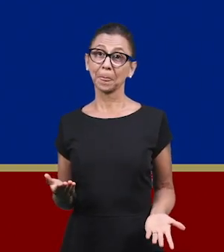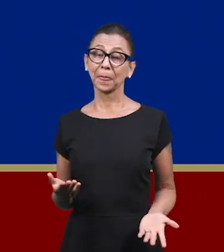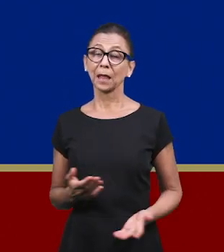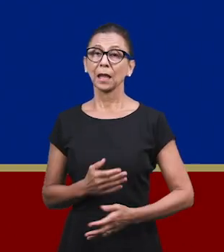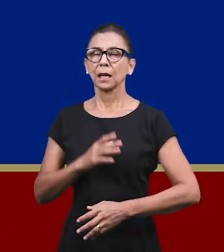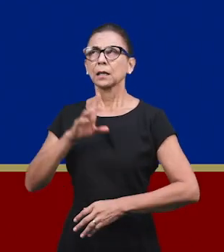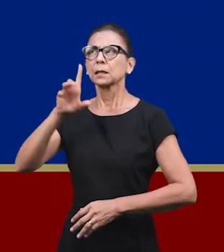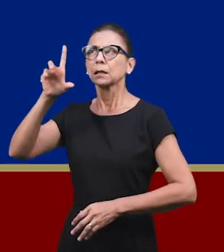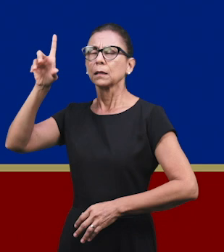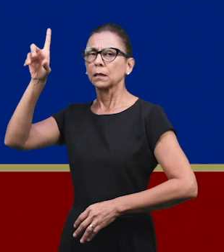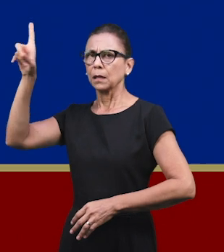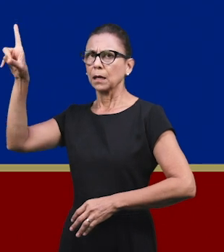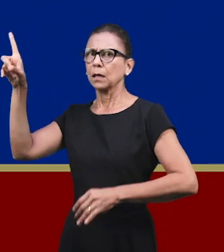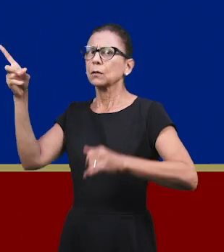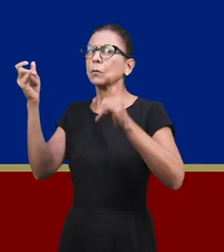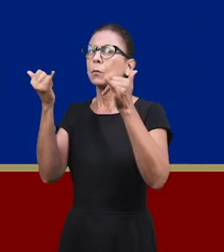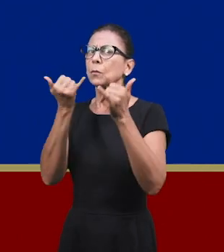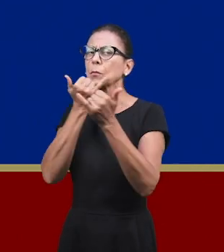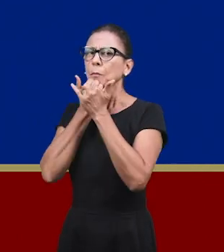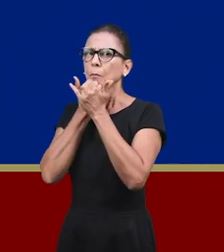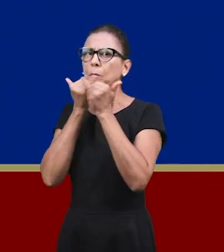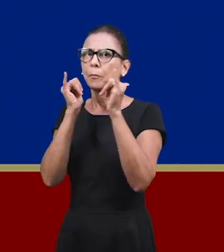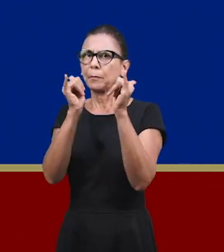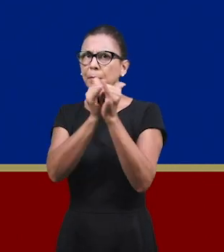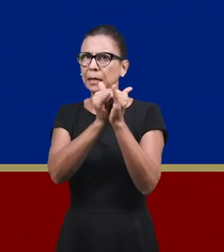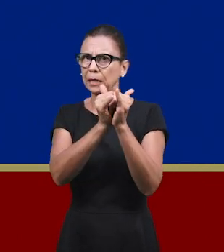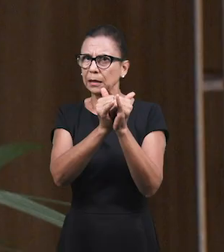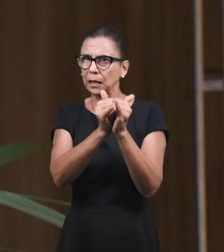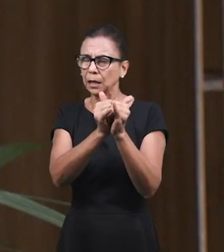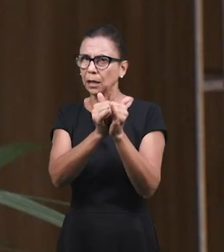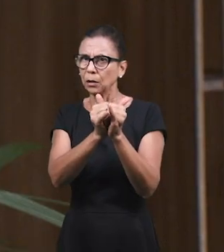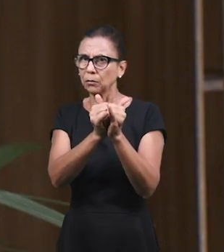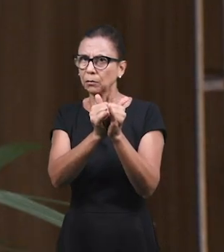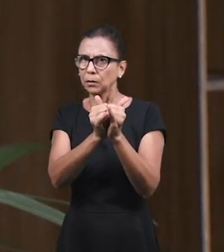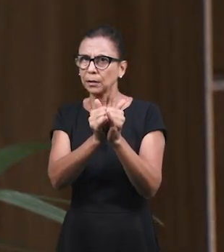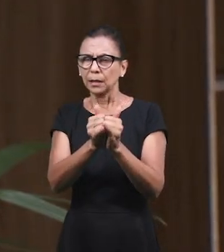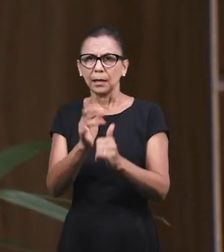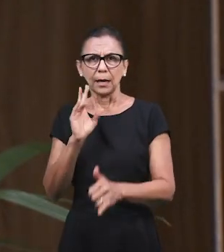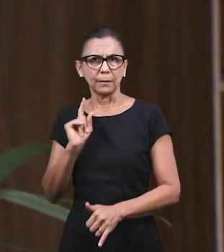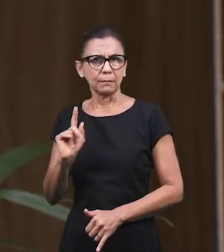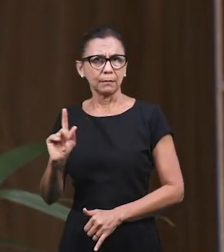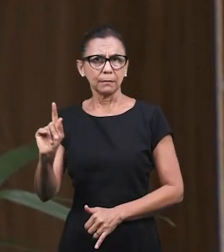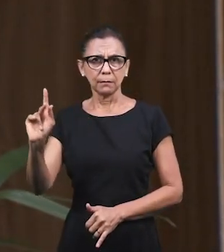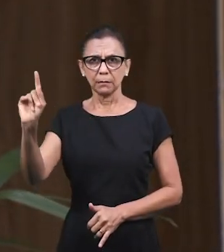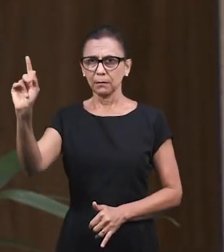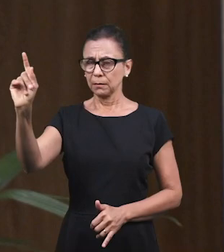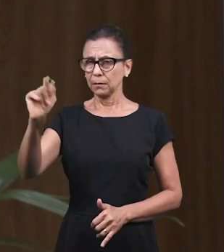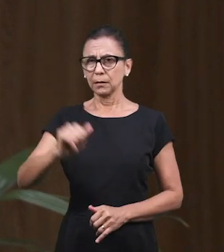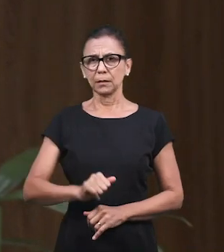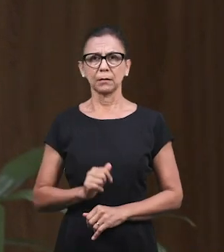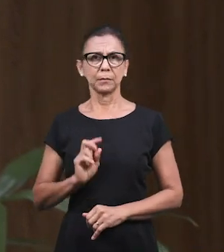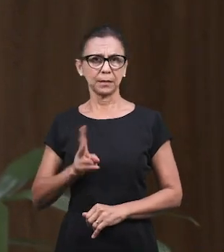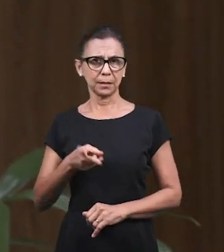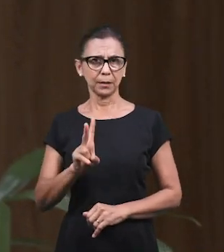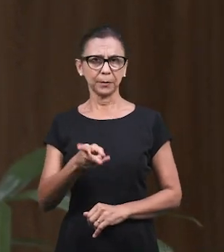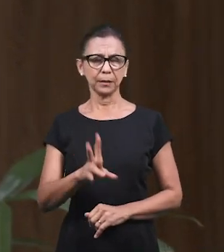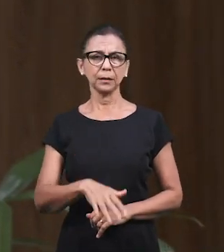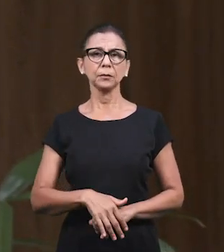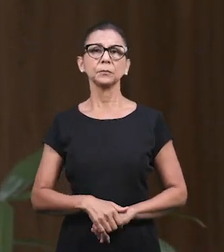Même pourquoi le pardon que Dieu nous donne, que Dieu donne à l'homme, le pardon de Dieu